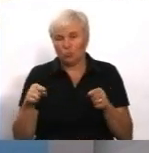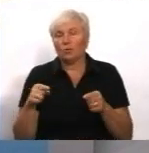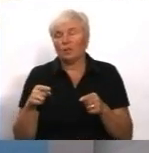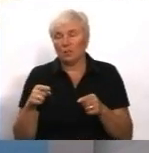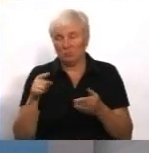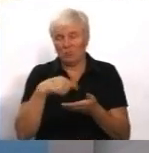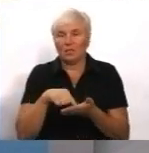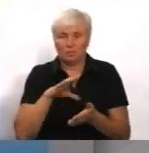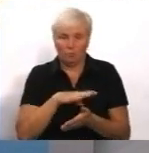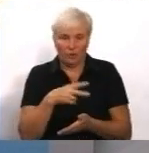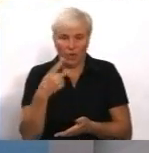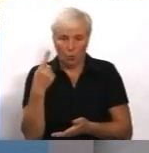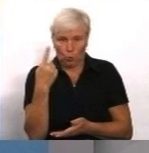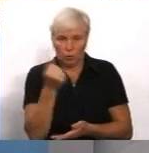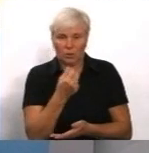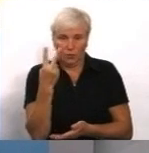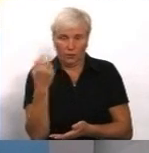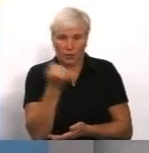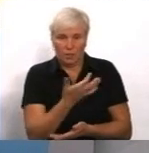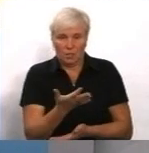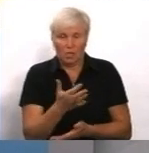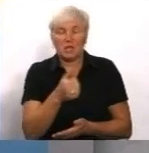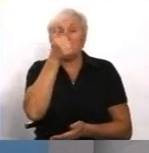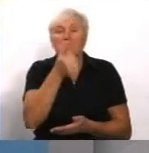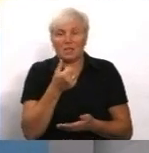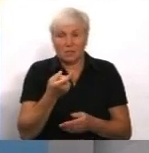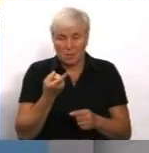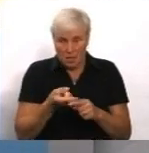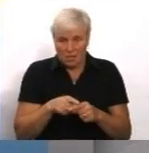місяць. І оце все є...